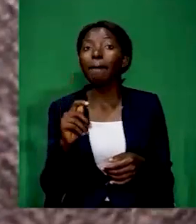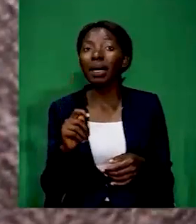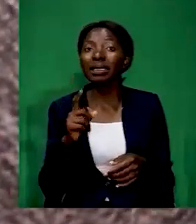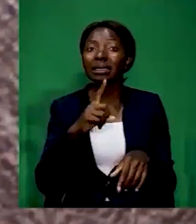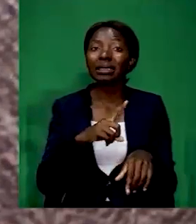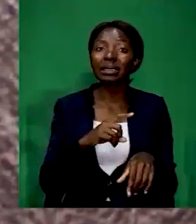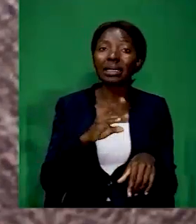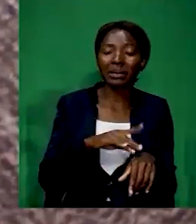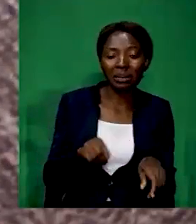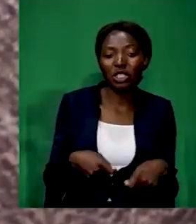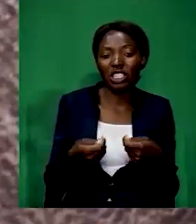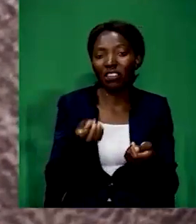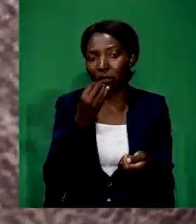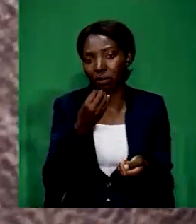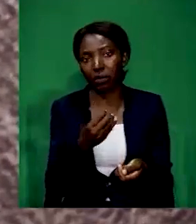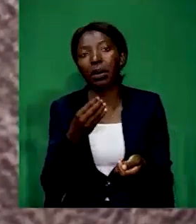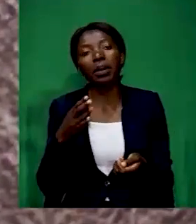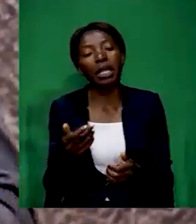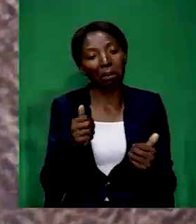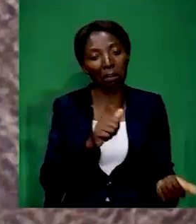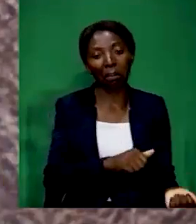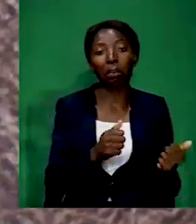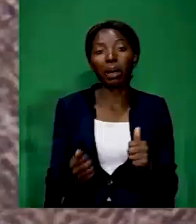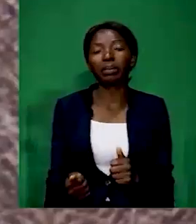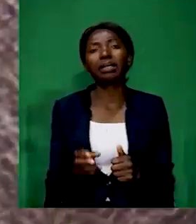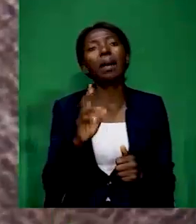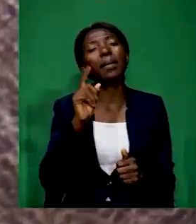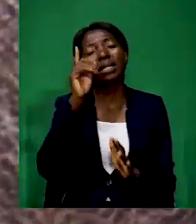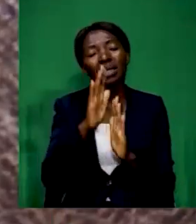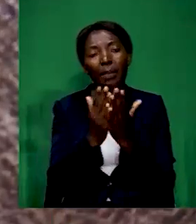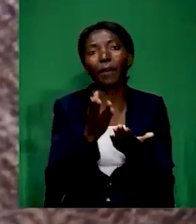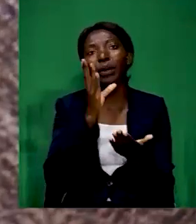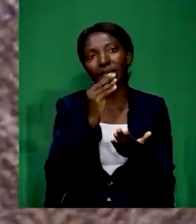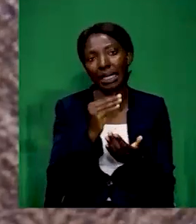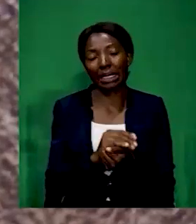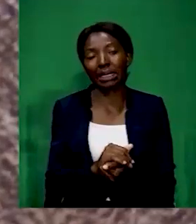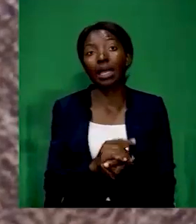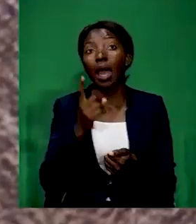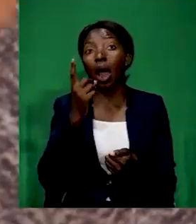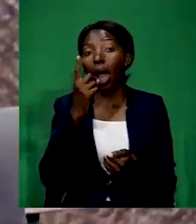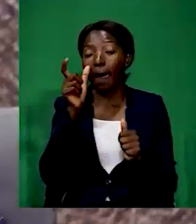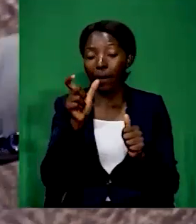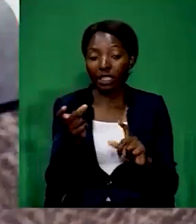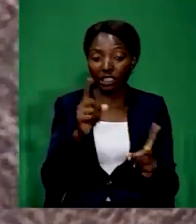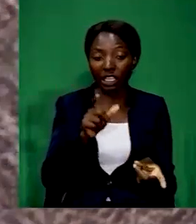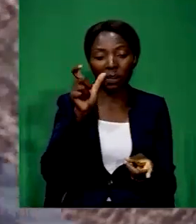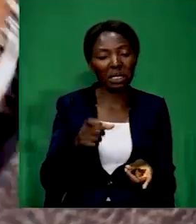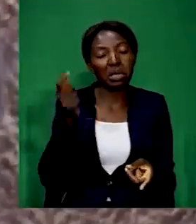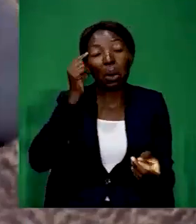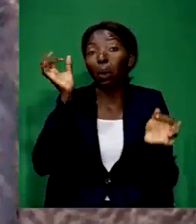ne south madi imamu babhatidzao asi Bhaibheri shoko ramwari rinoti wakafa